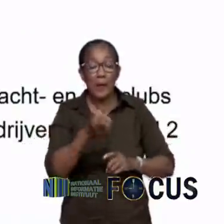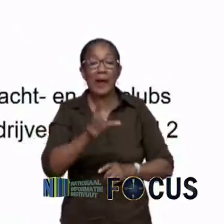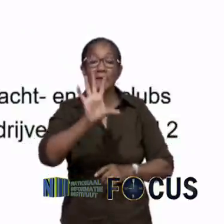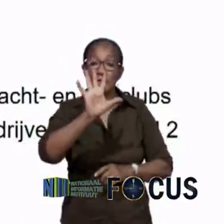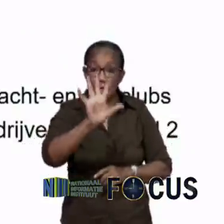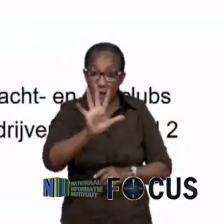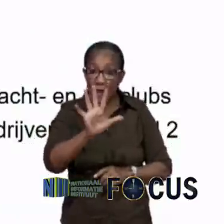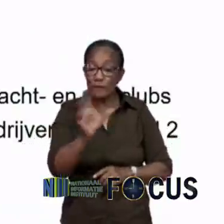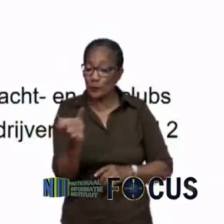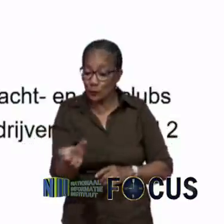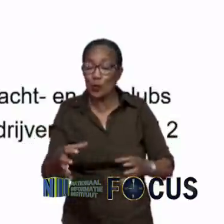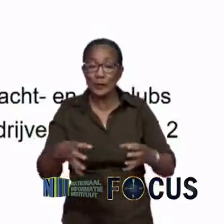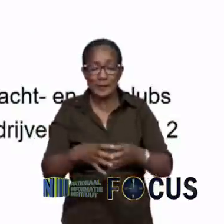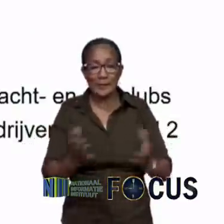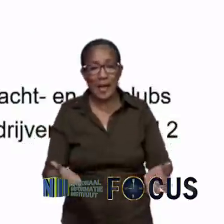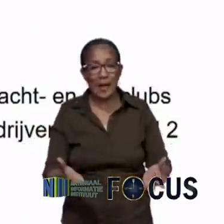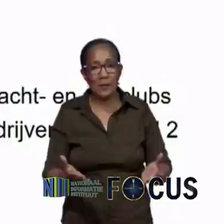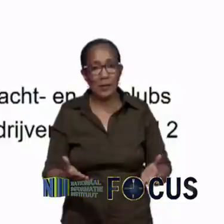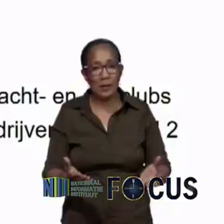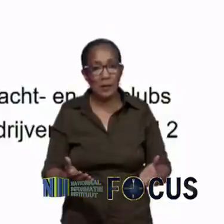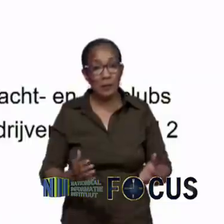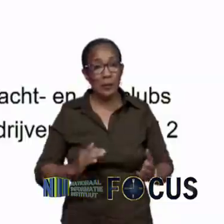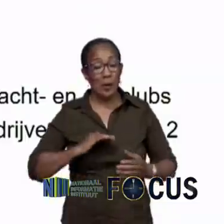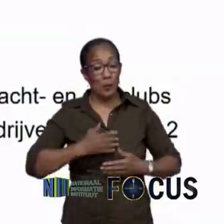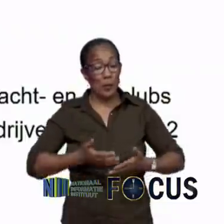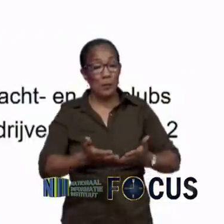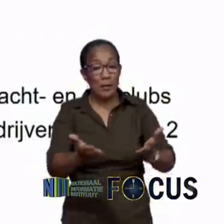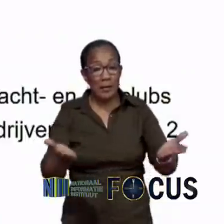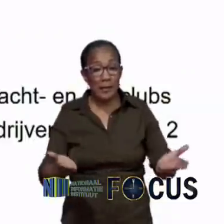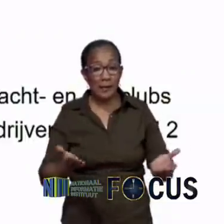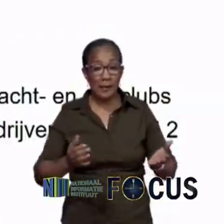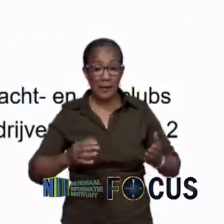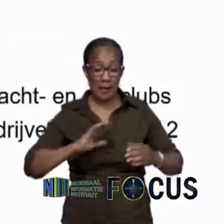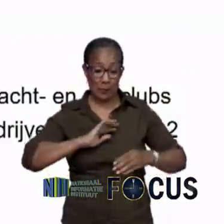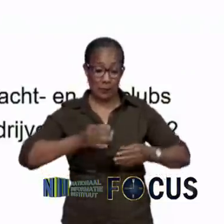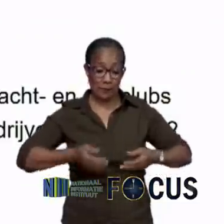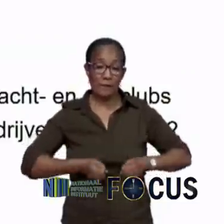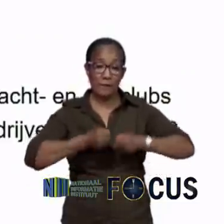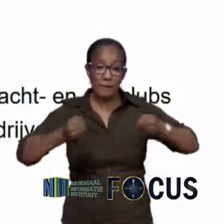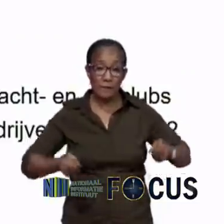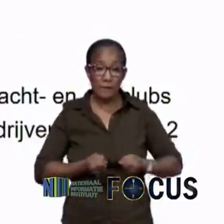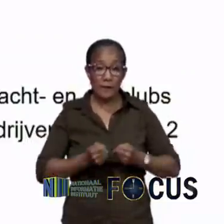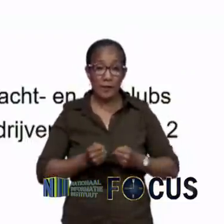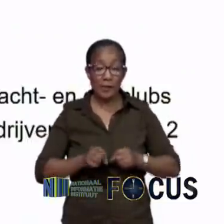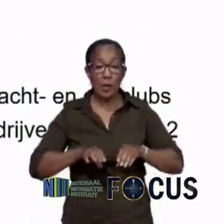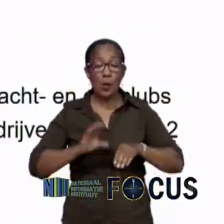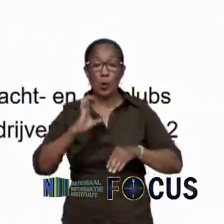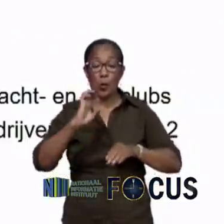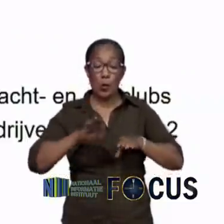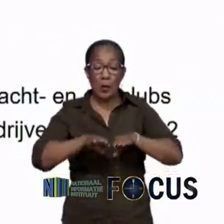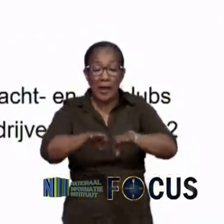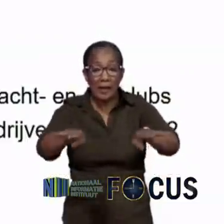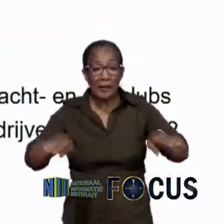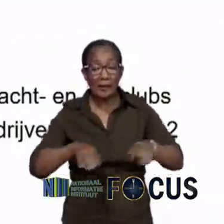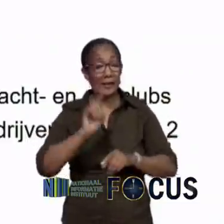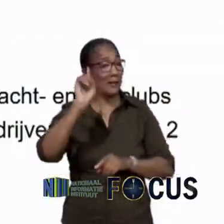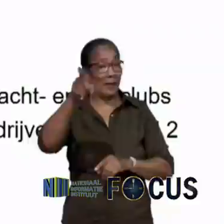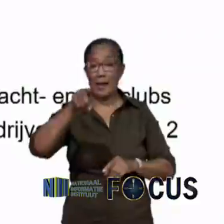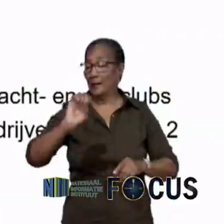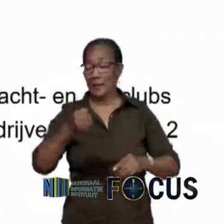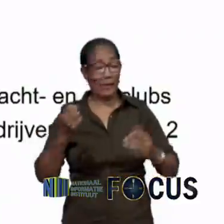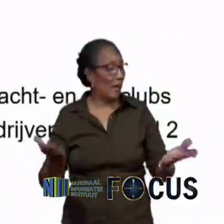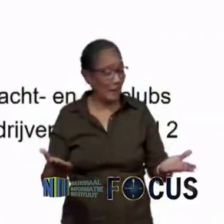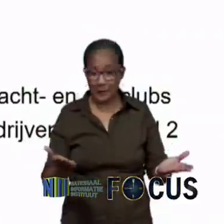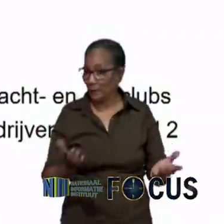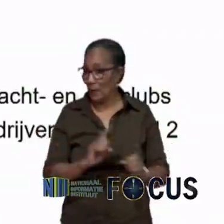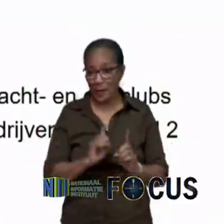ala dat is stop. Publieke en privé ontspanningsorde, you know kan go na kola krik, you know kan go trapresi, ook tu